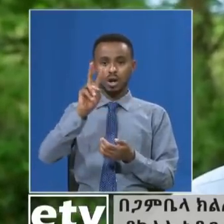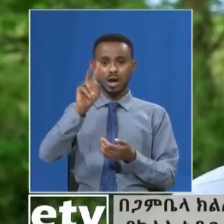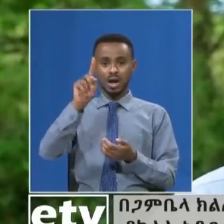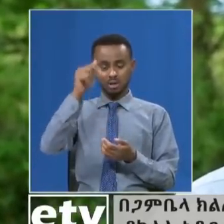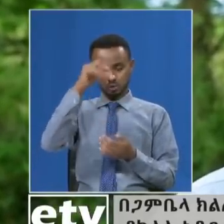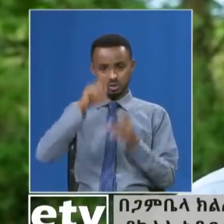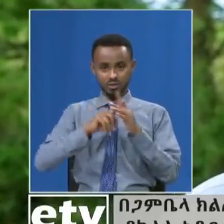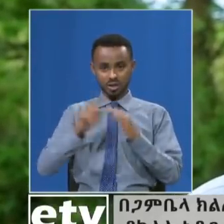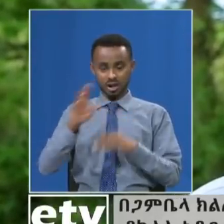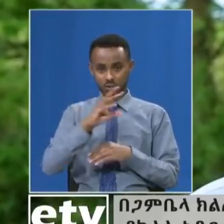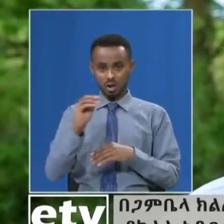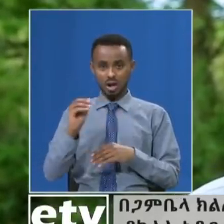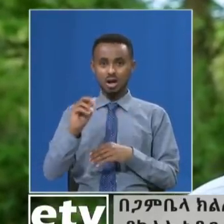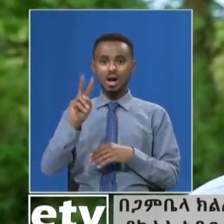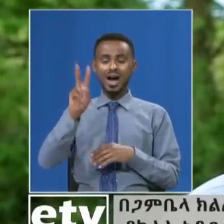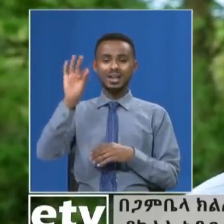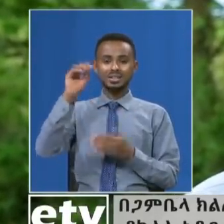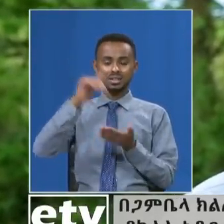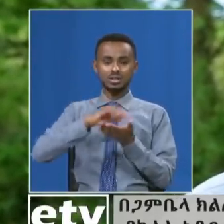ሰዎች የተፈናቀሉና